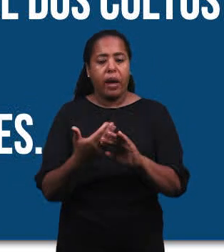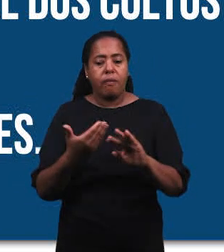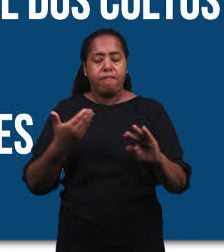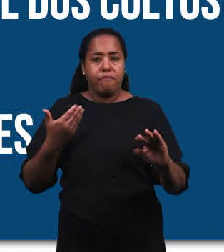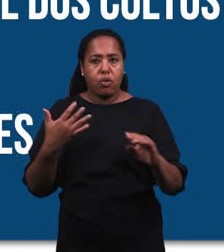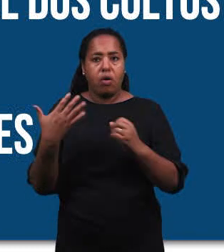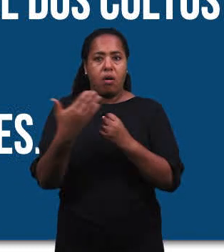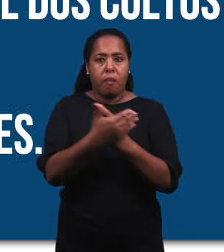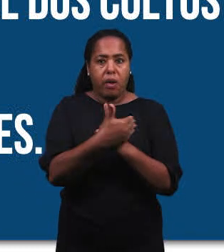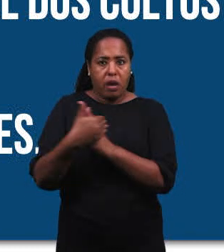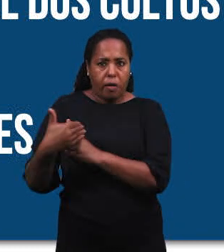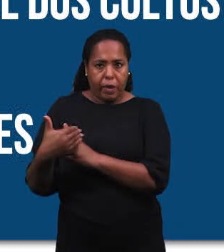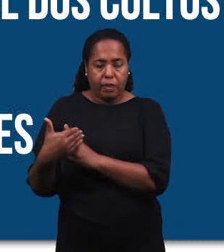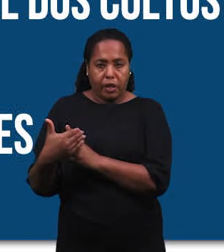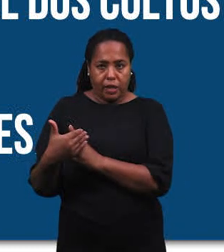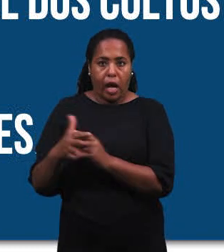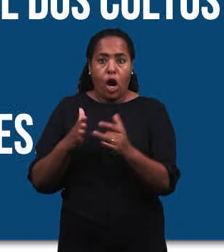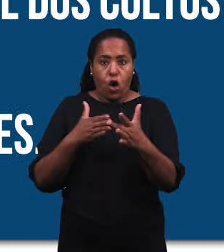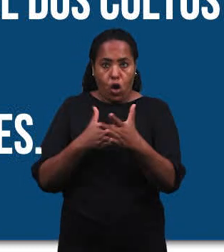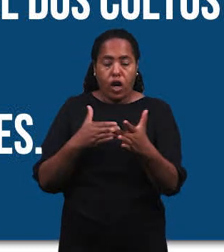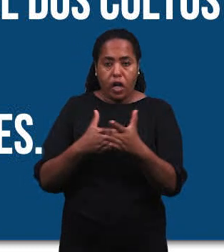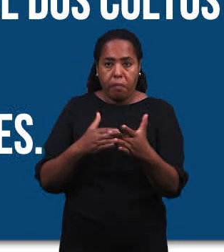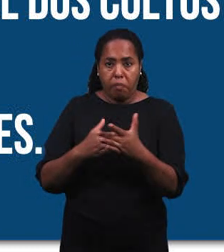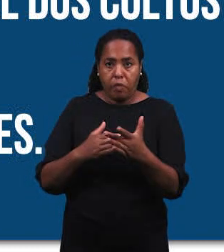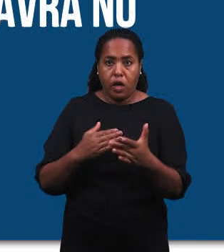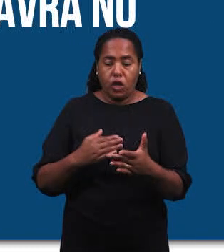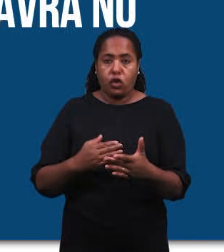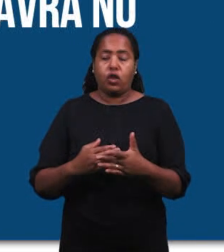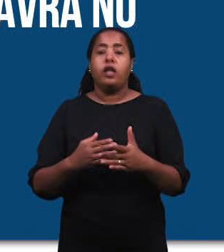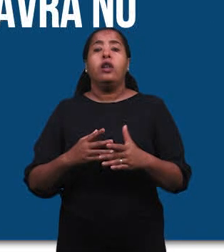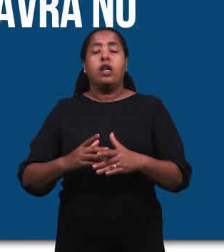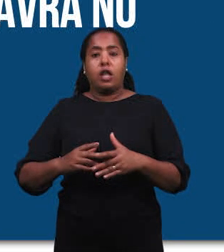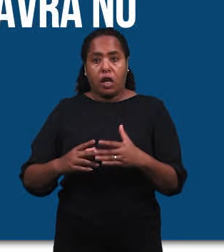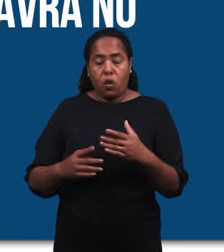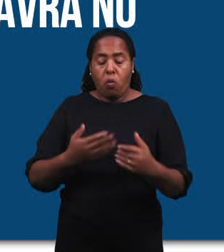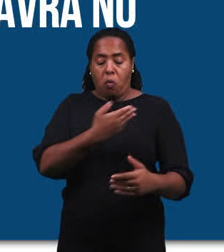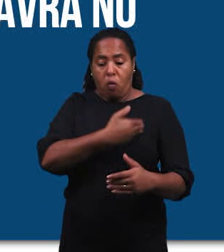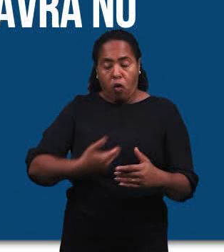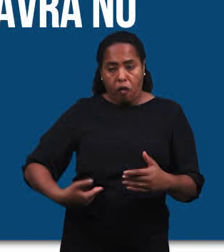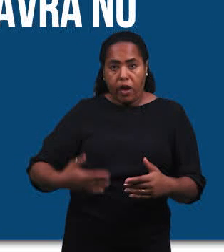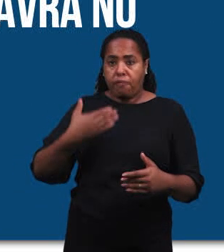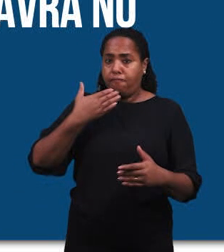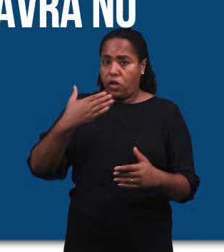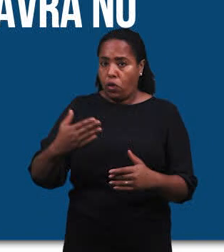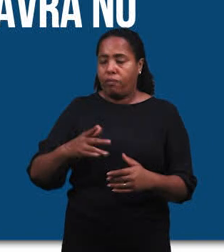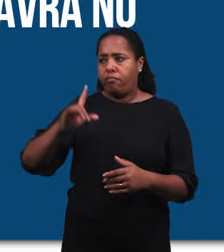необходимо, чтобы мы могли исполнить все то, что определено